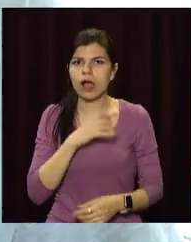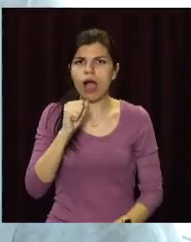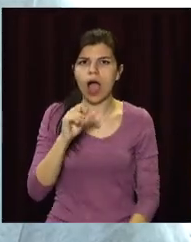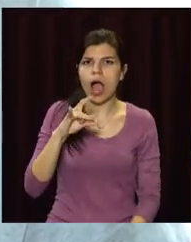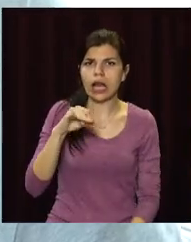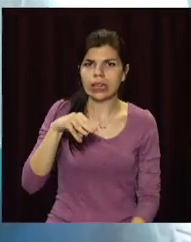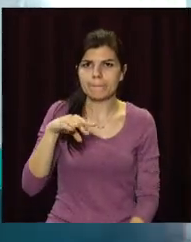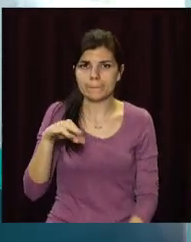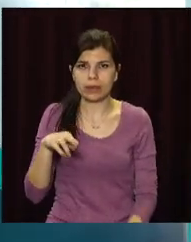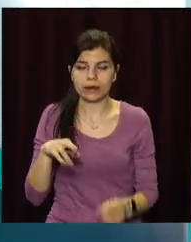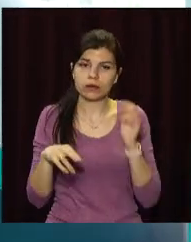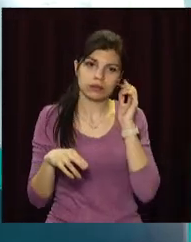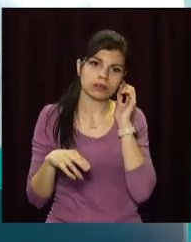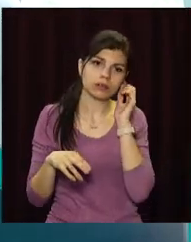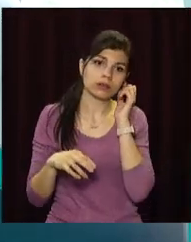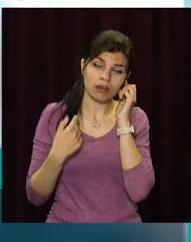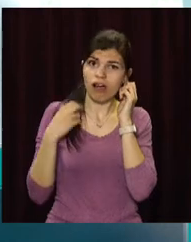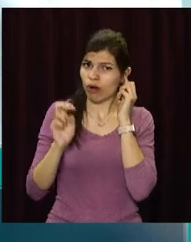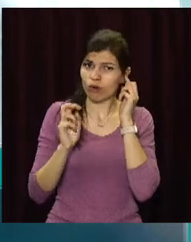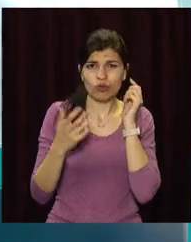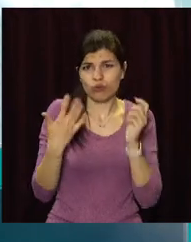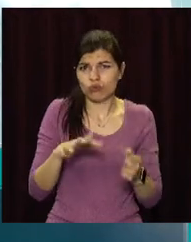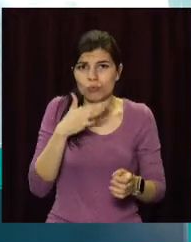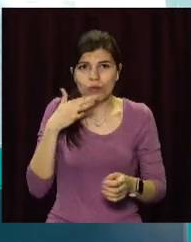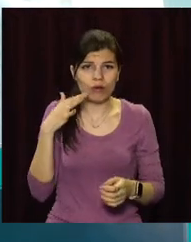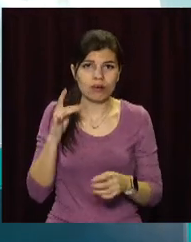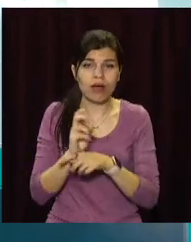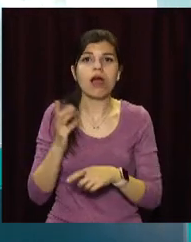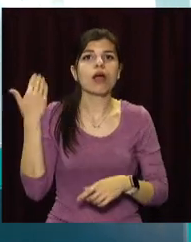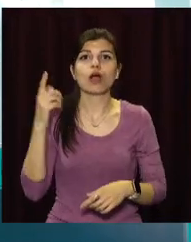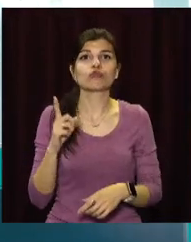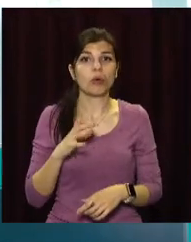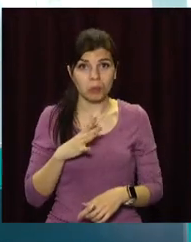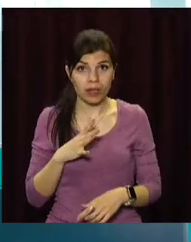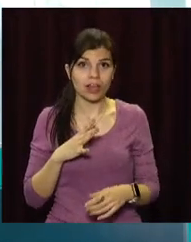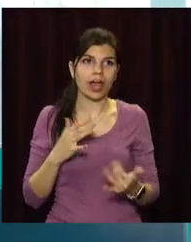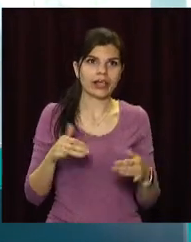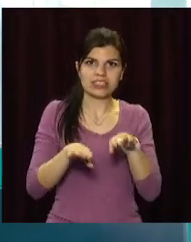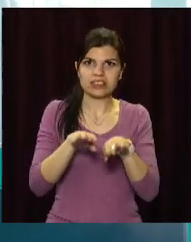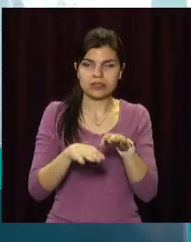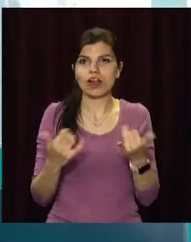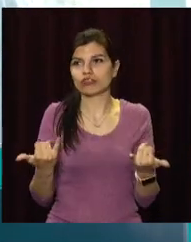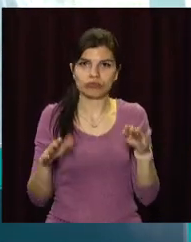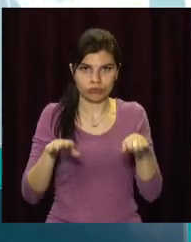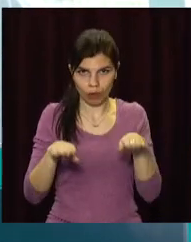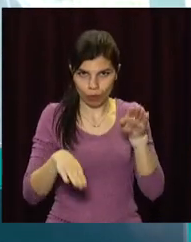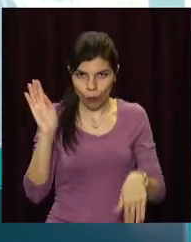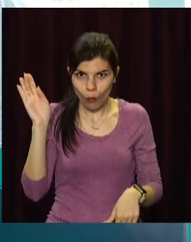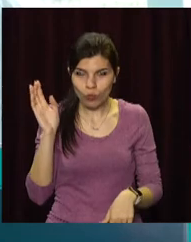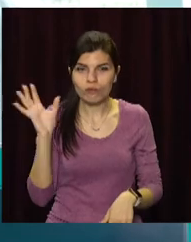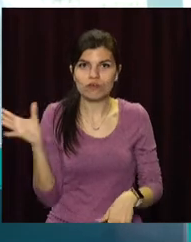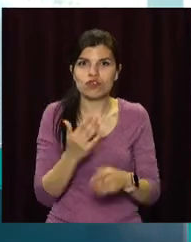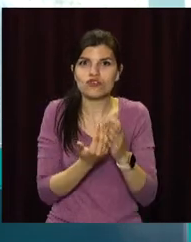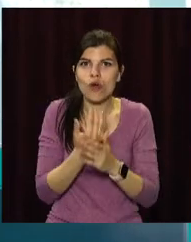аритмію. Кажусь вже не перший раз, і по сравнению з тим, що було тут, ну, намного краще, все нове,